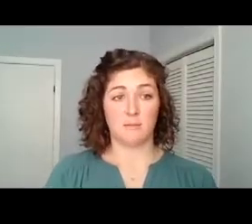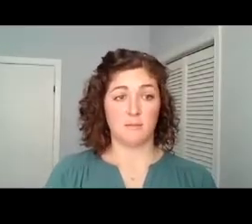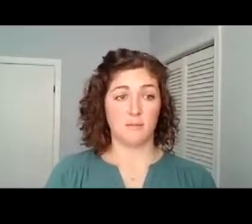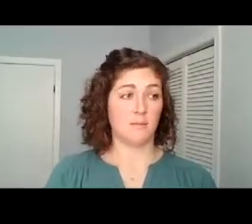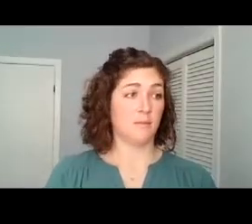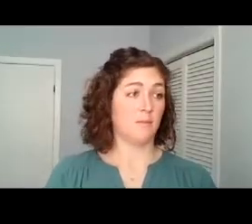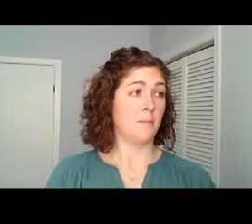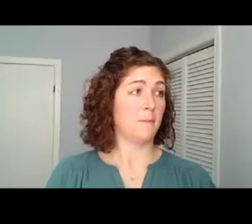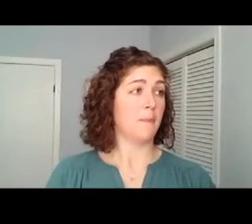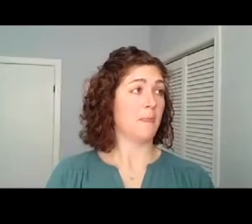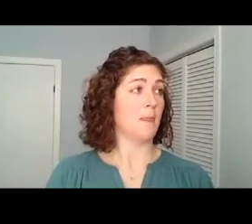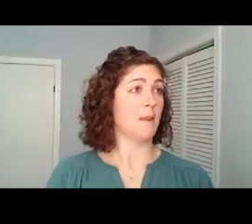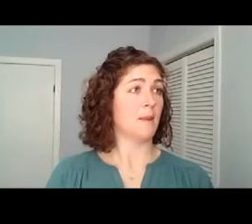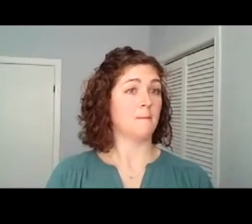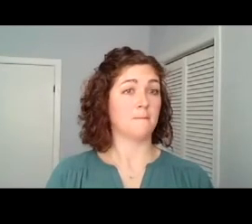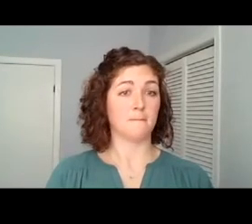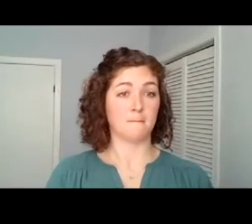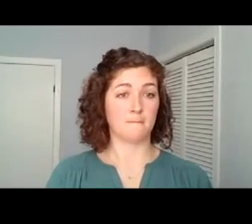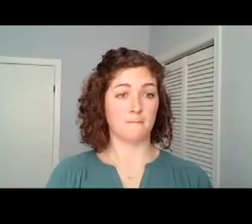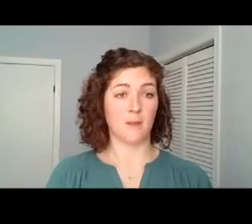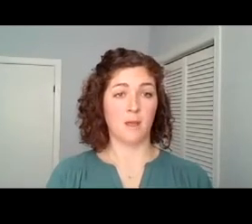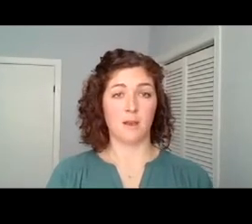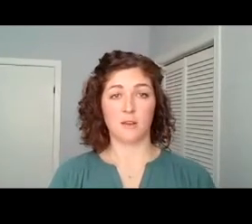et vont vous aider finalement à ne pas tomber malade.